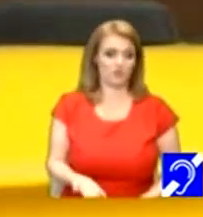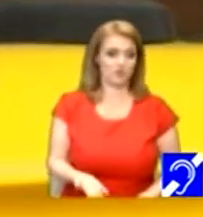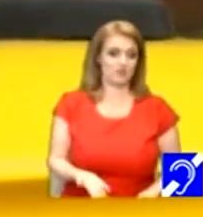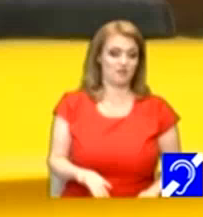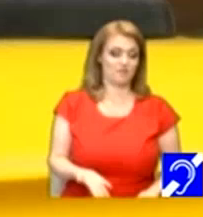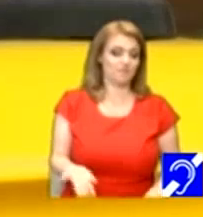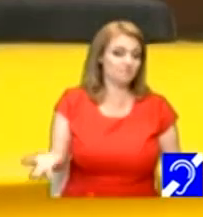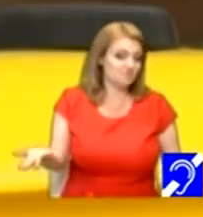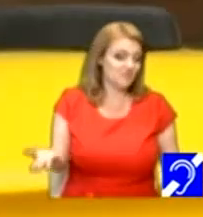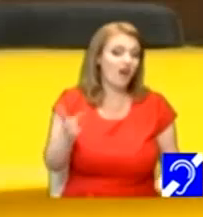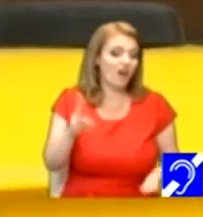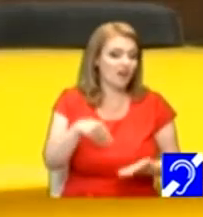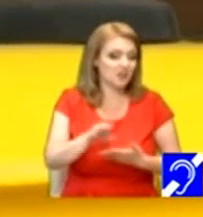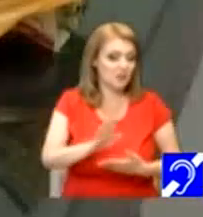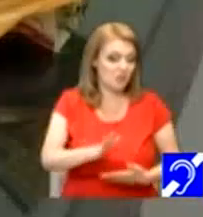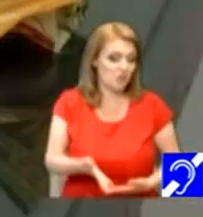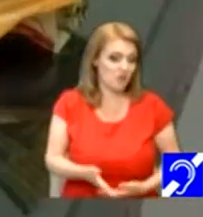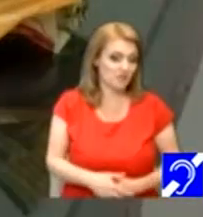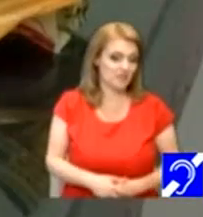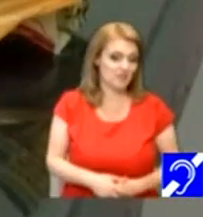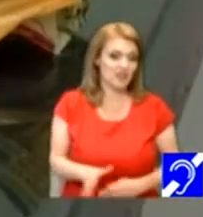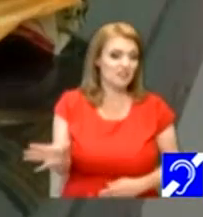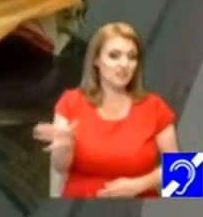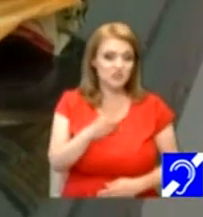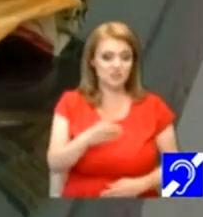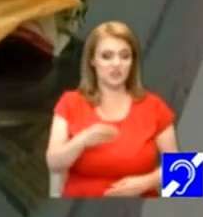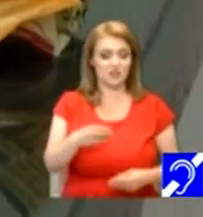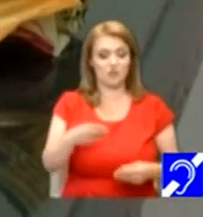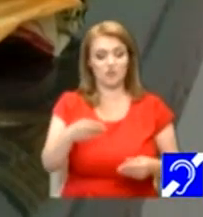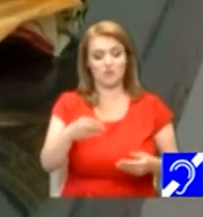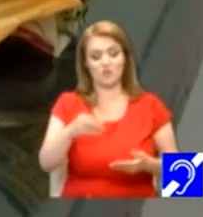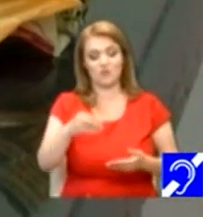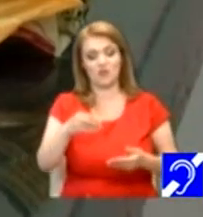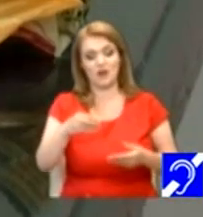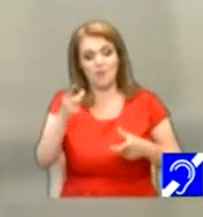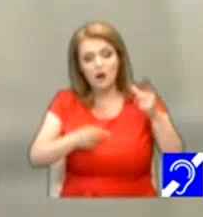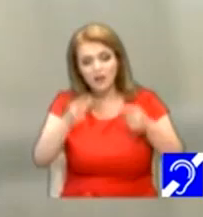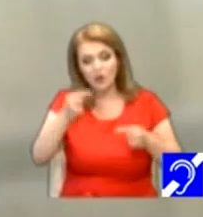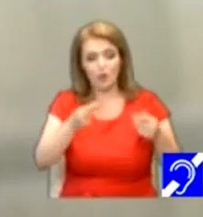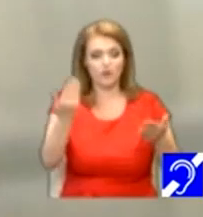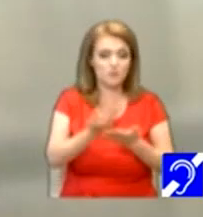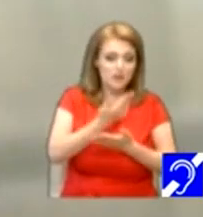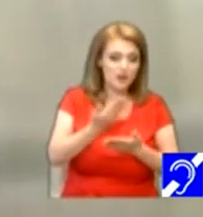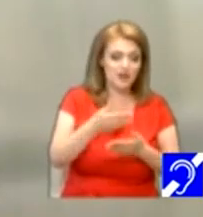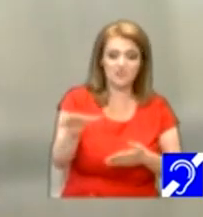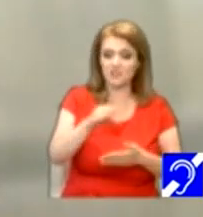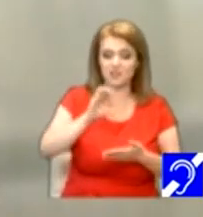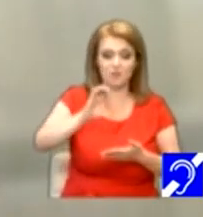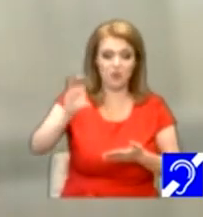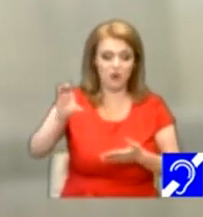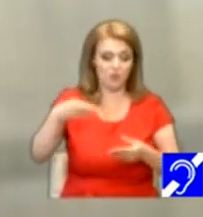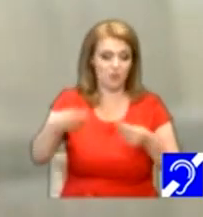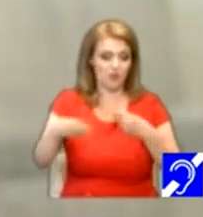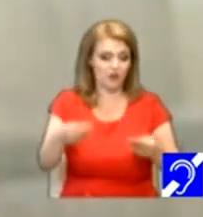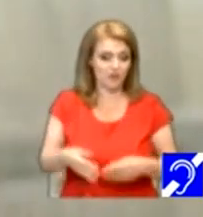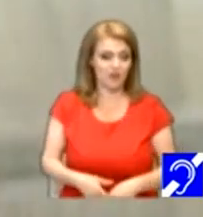potabilă, da? Este în sticlă de plastic. Totul, o smântână, un la impactate ceva, este tuburi de plastic.